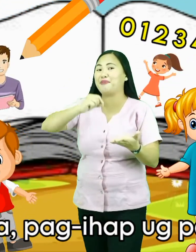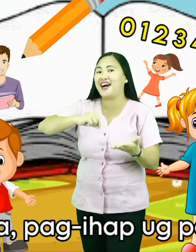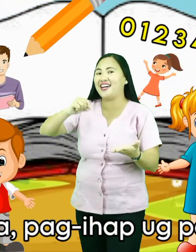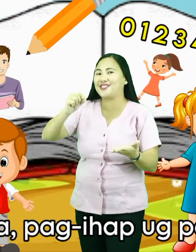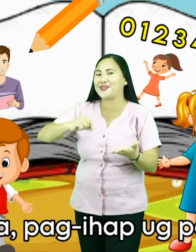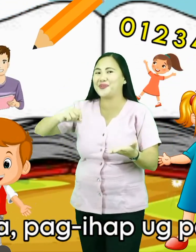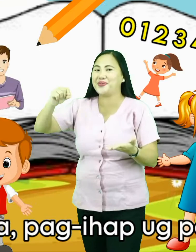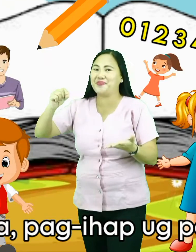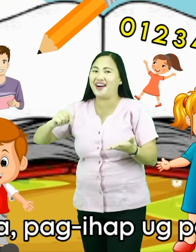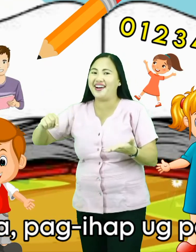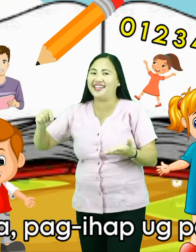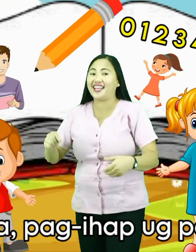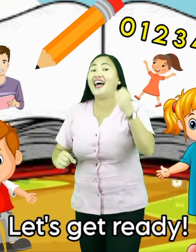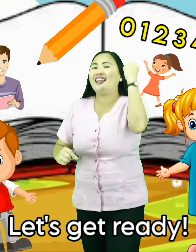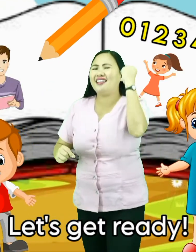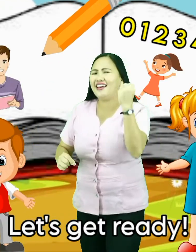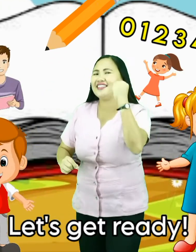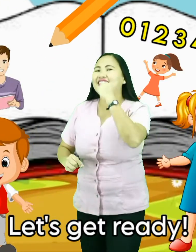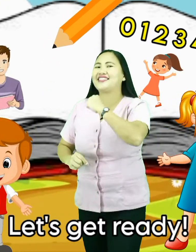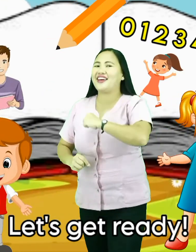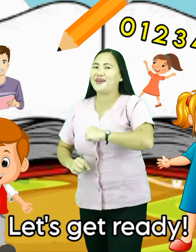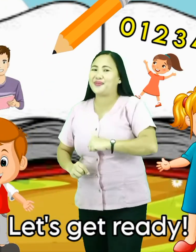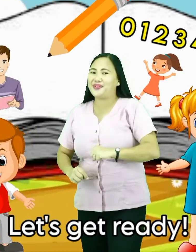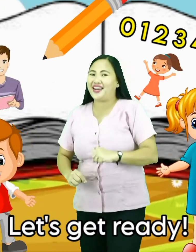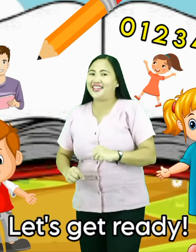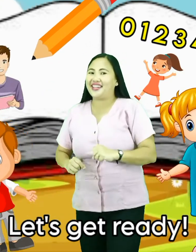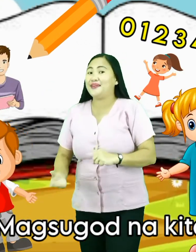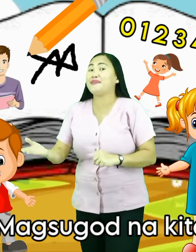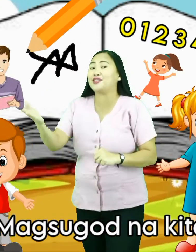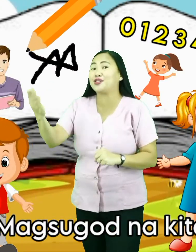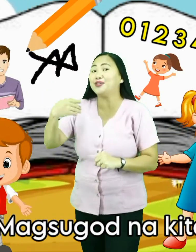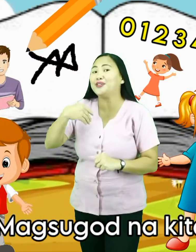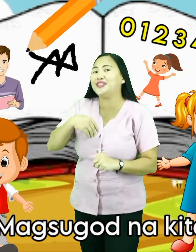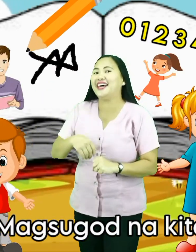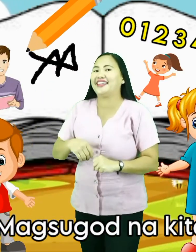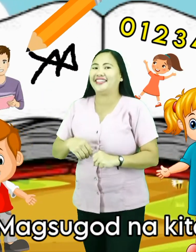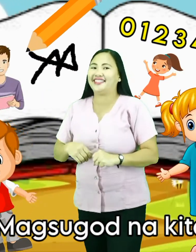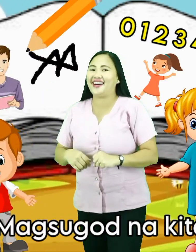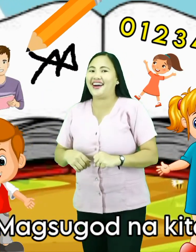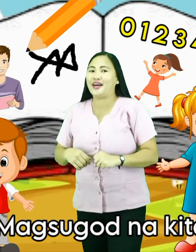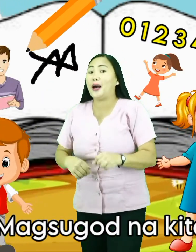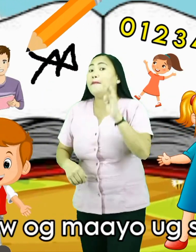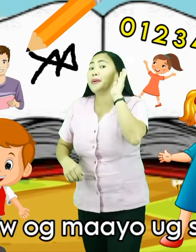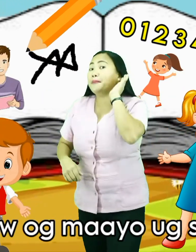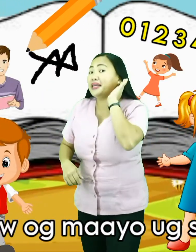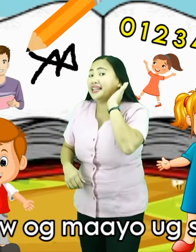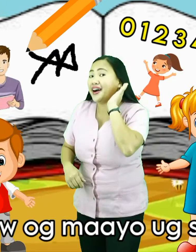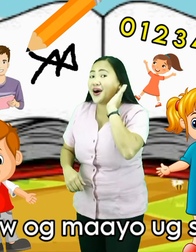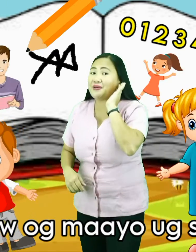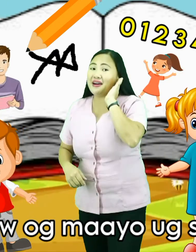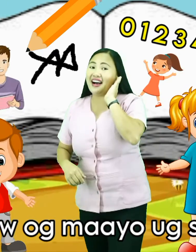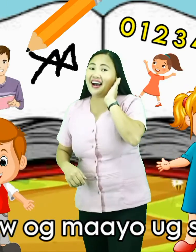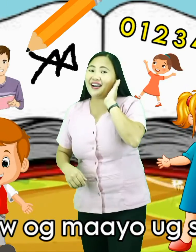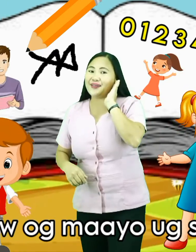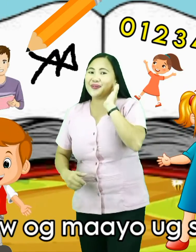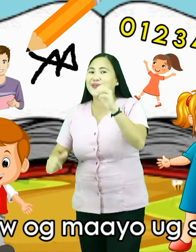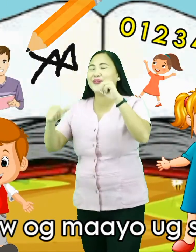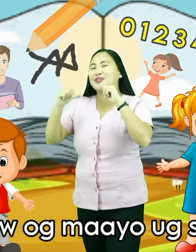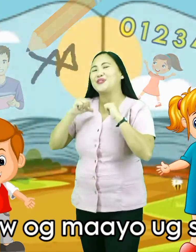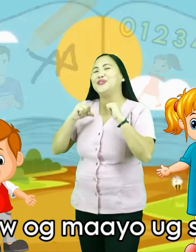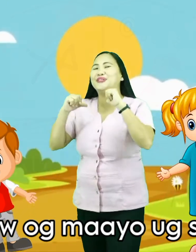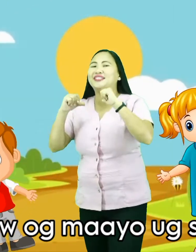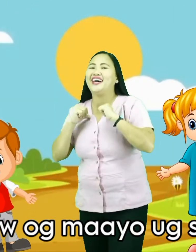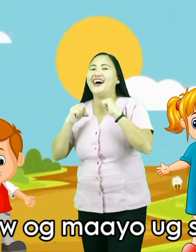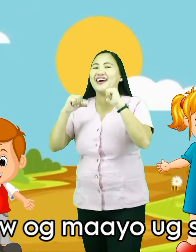aku pangsuan. Let's get ready, magsugod na kita. Paminaw maayo